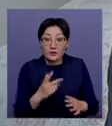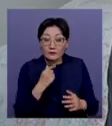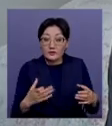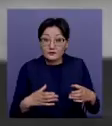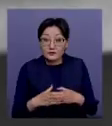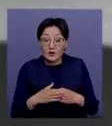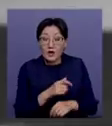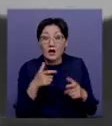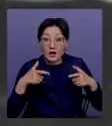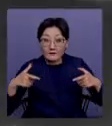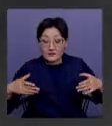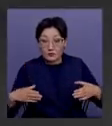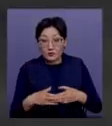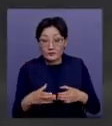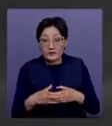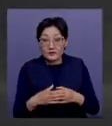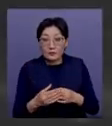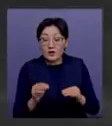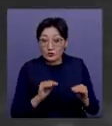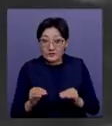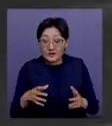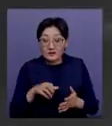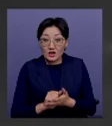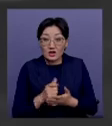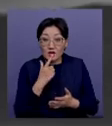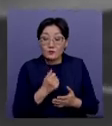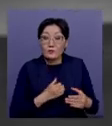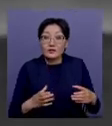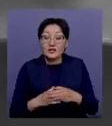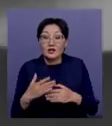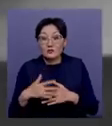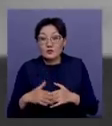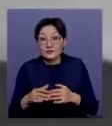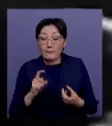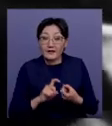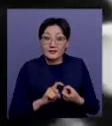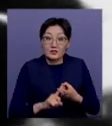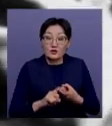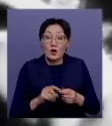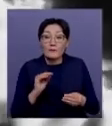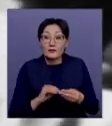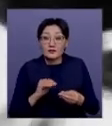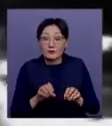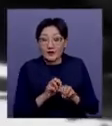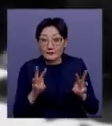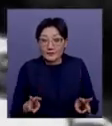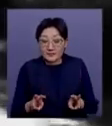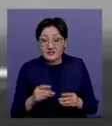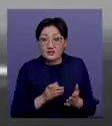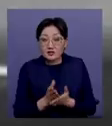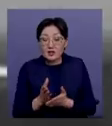штабында офицерлік құрамда жасақтаумен айналысады. Сондай-ақ әскери бөлімшелер арасындағы байланыста үздік қамтамасыз ететін